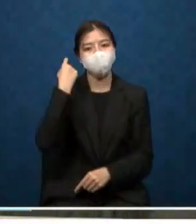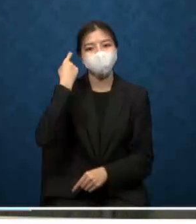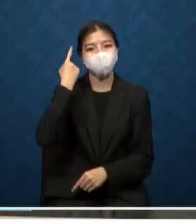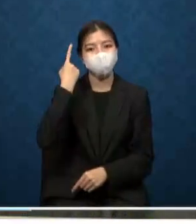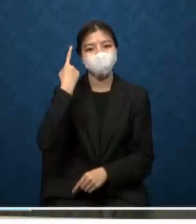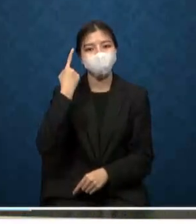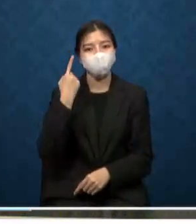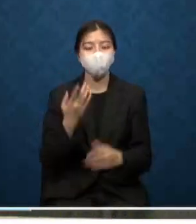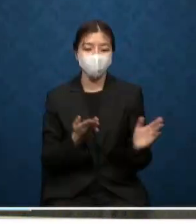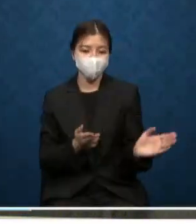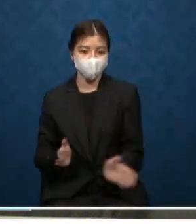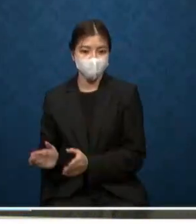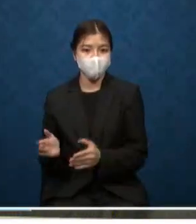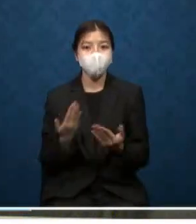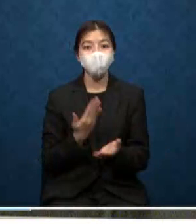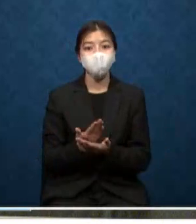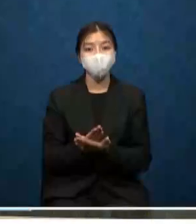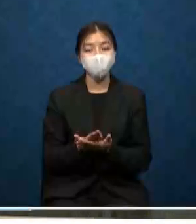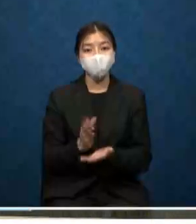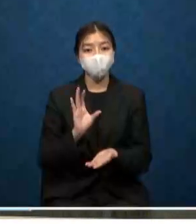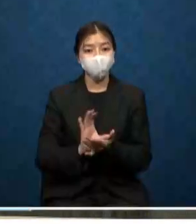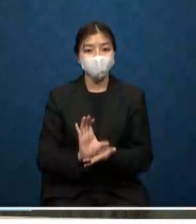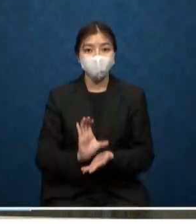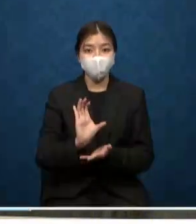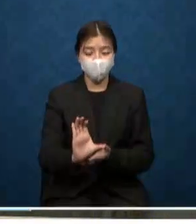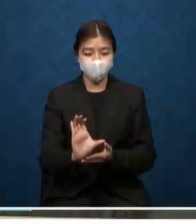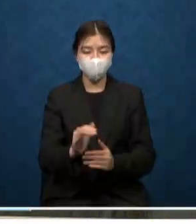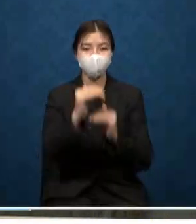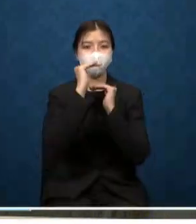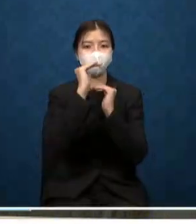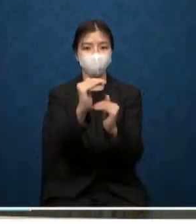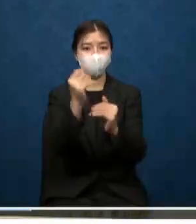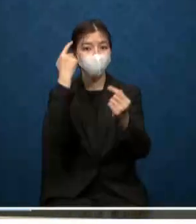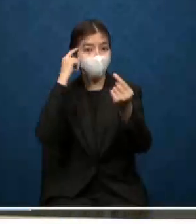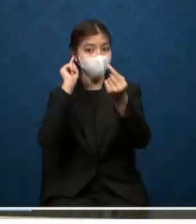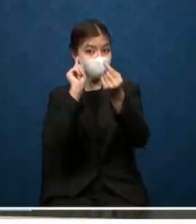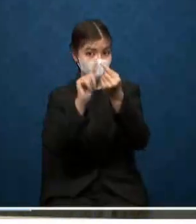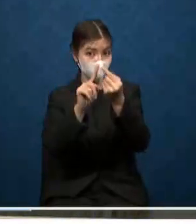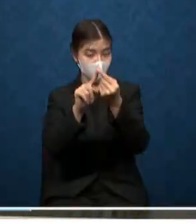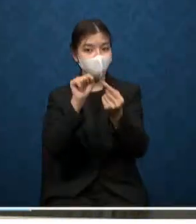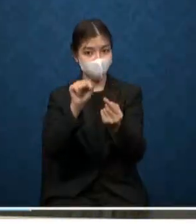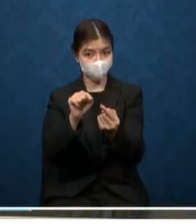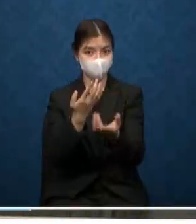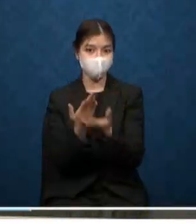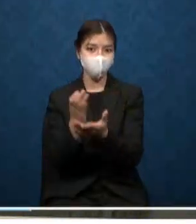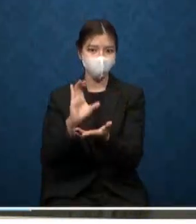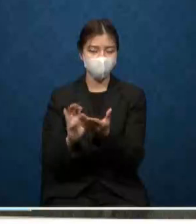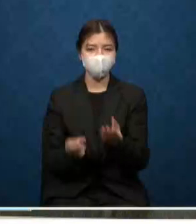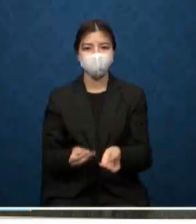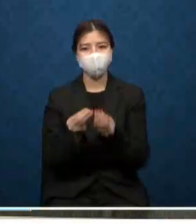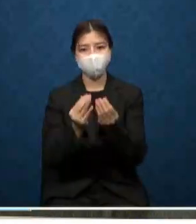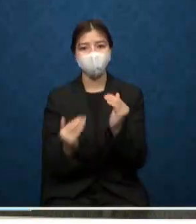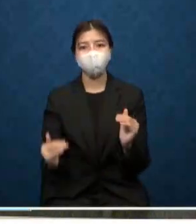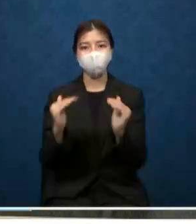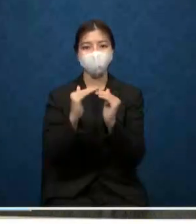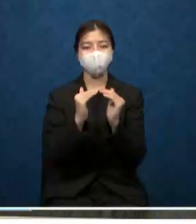ได้ในงบประมาณที่องค์กรปกครองส่วนท้องถิ่นกำหนดเป้าหมายตั้งแต่ต้นว่าจะต้องให้ทุกเพศสภาพได้รับ